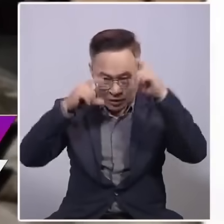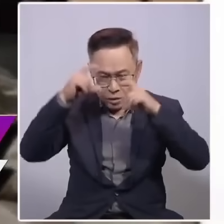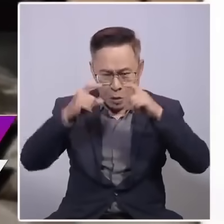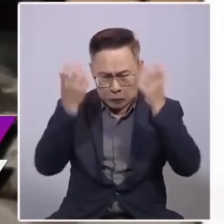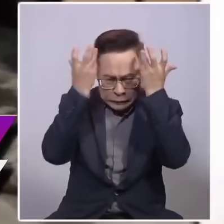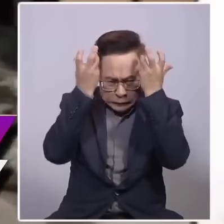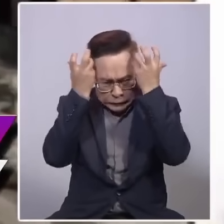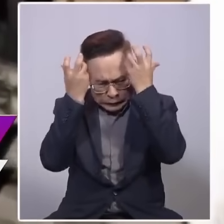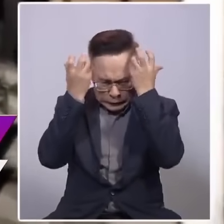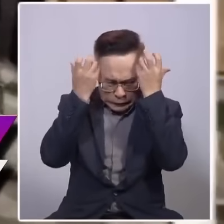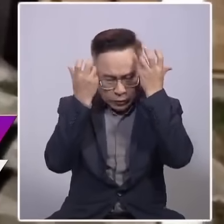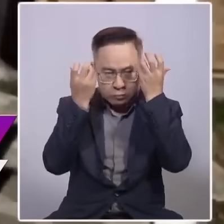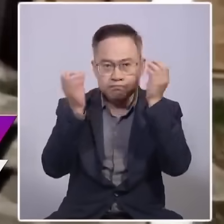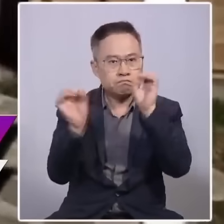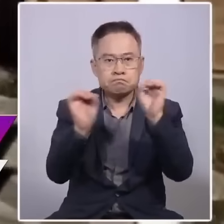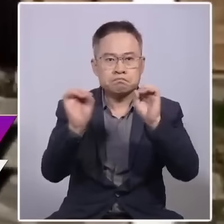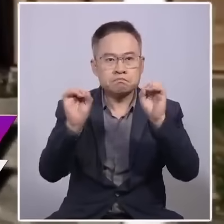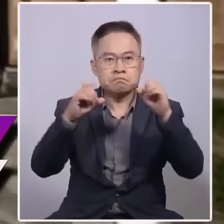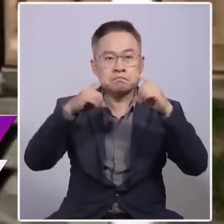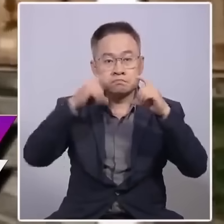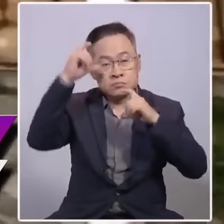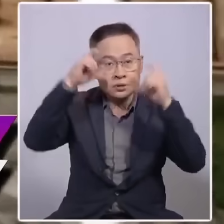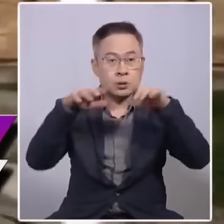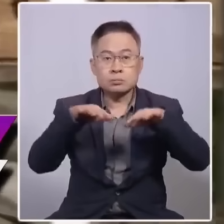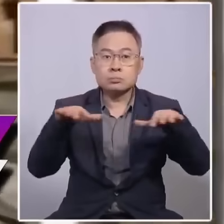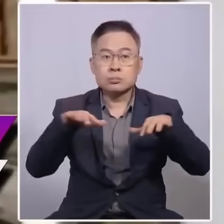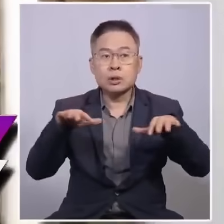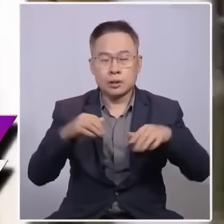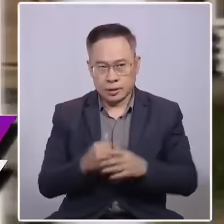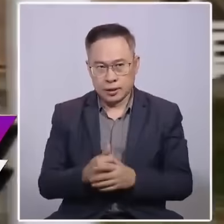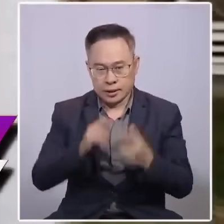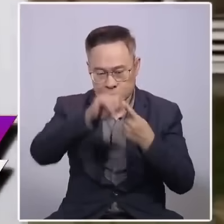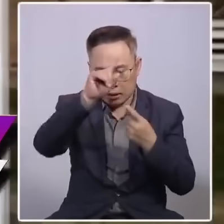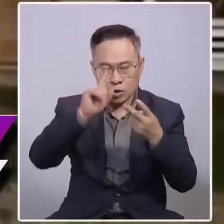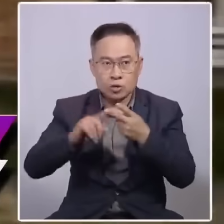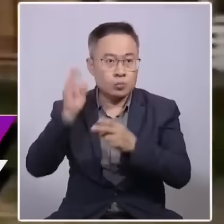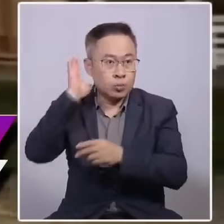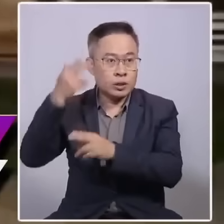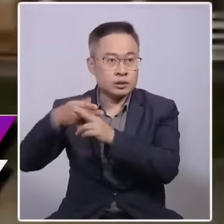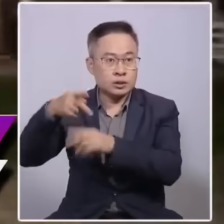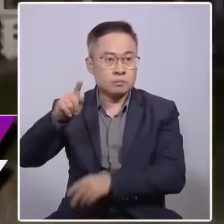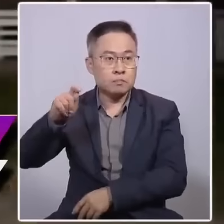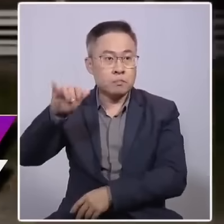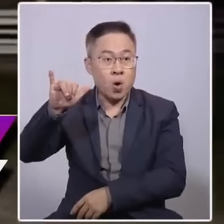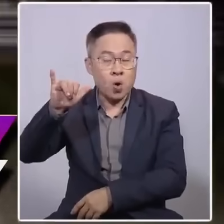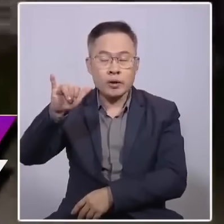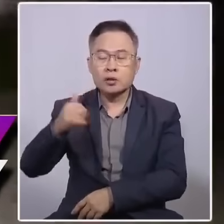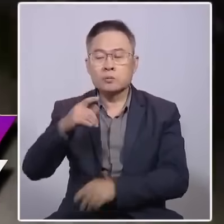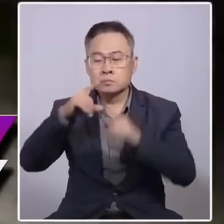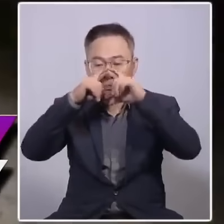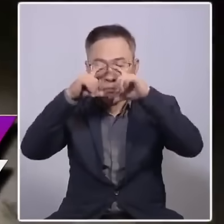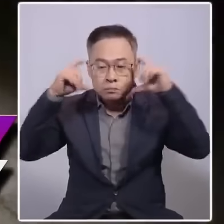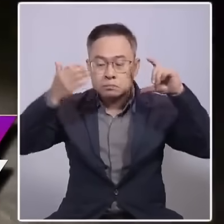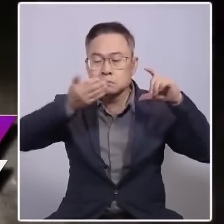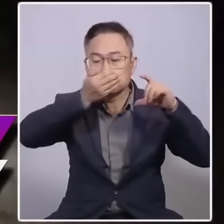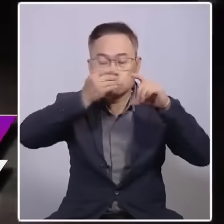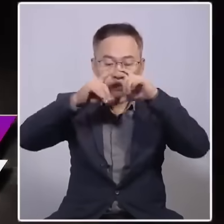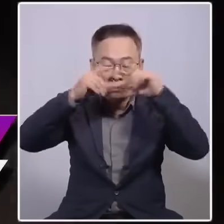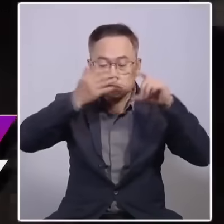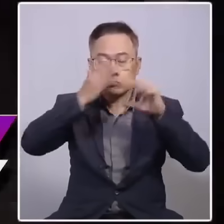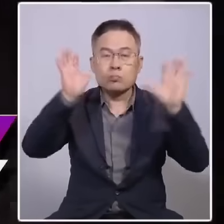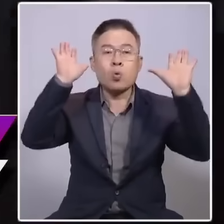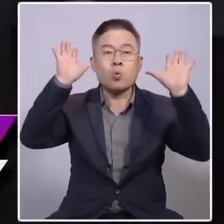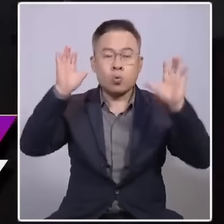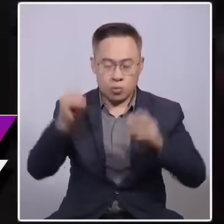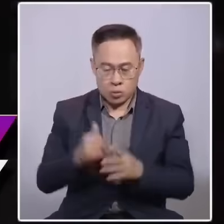เดินขึ้นรถตามปกติก็ยังไม่ได้มีการพูดคุยหรือเปิดปากอะไรกับทางผู้สื่อข่าวค่ะอืซึ่งทางด้านของเจ้าหน้าที่ตำรวจนะครับก็